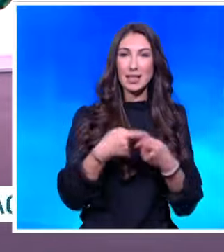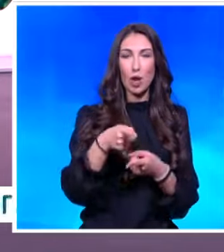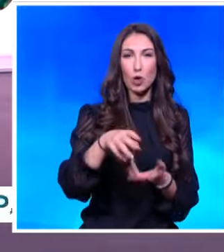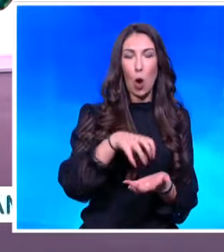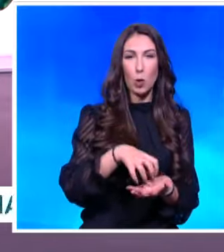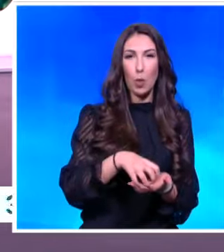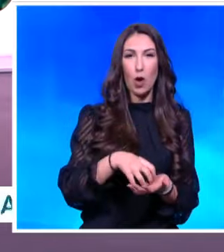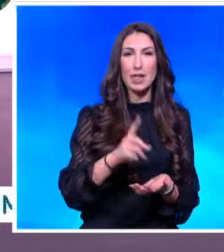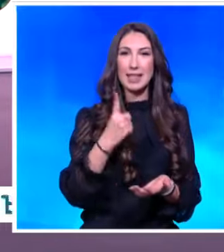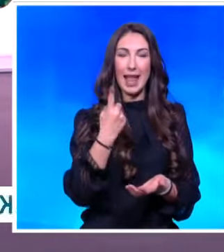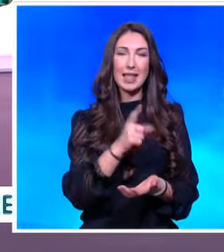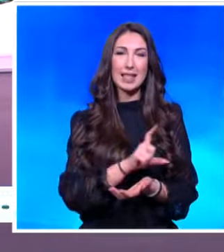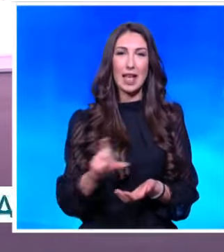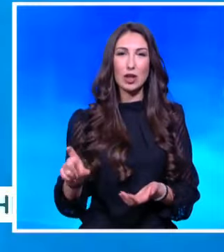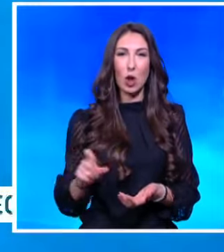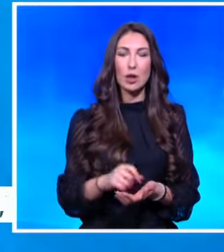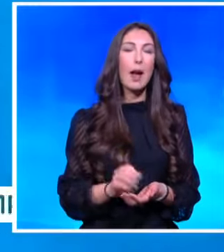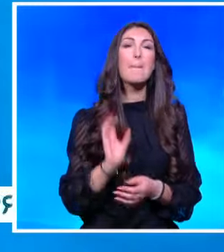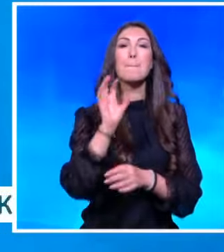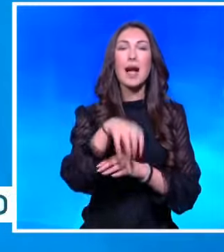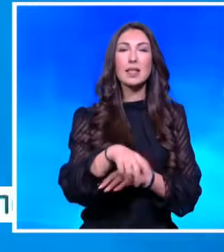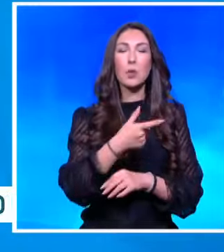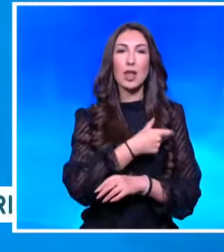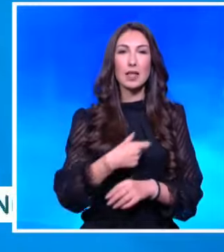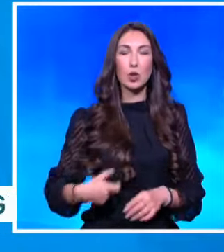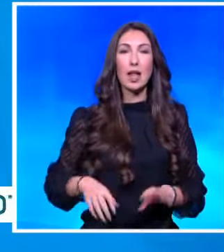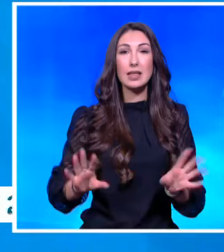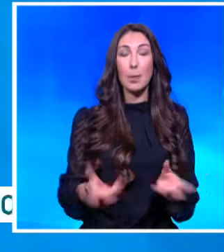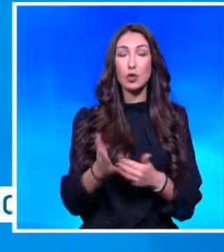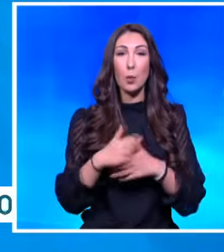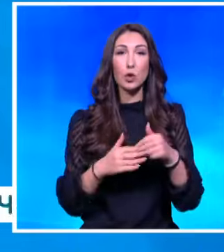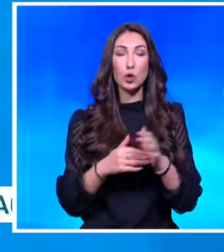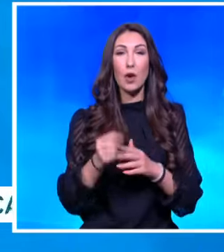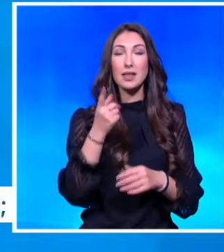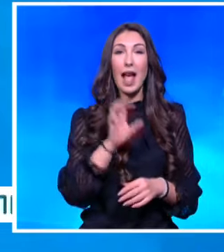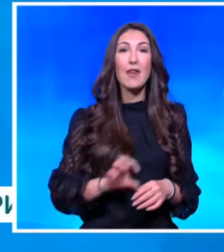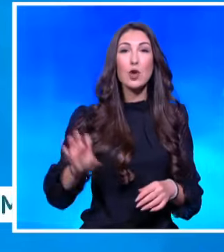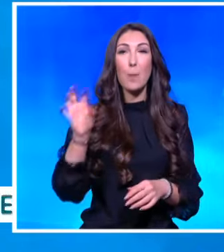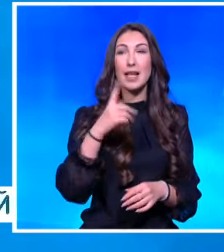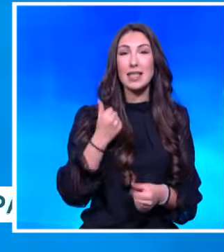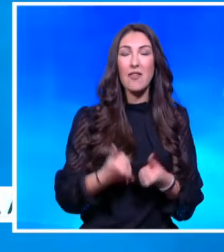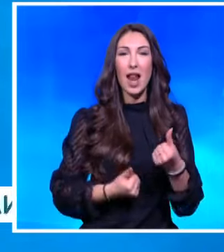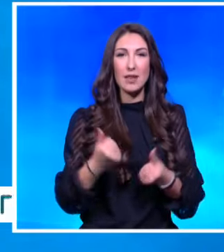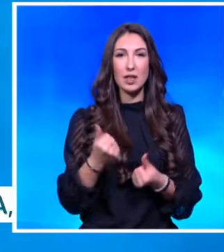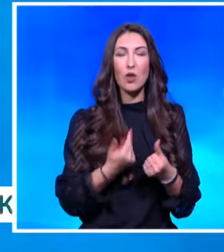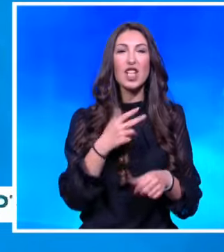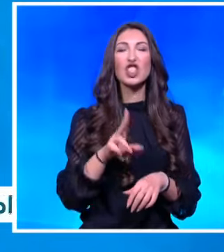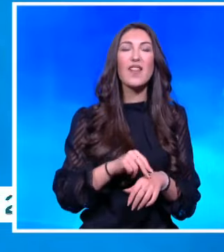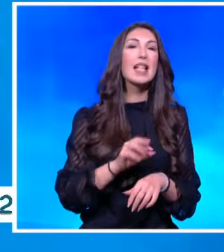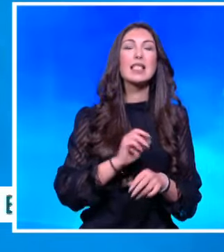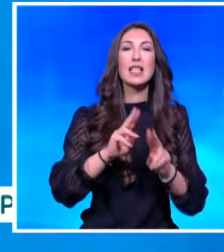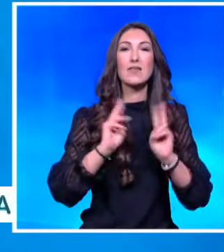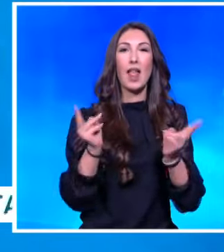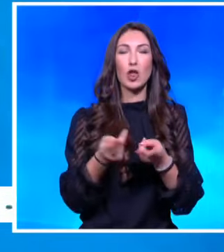в рамките на един сезон. Баскетболните национали започнаха подготовката си за европейските квалификации с Швеция и